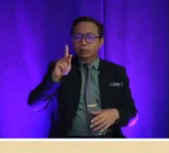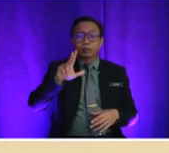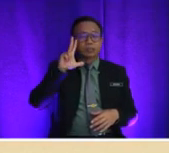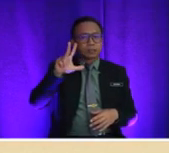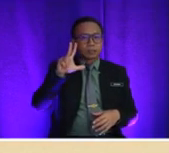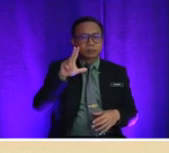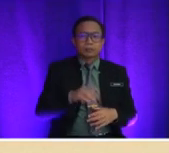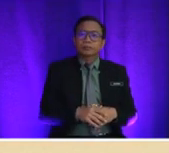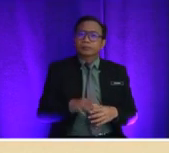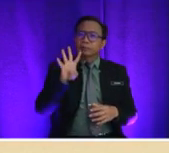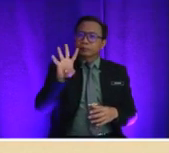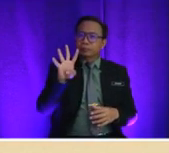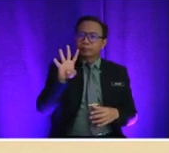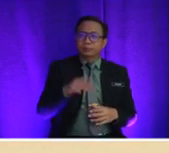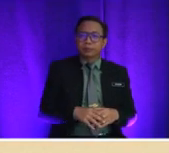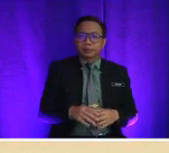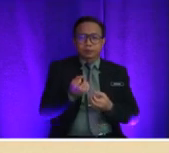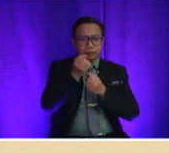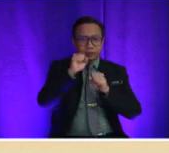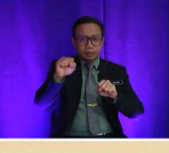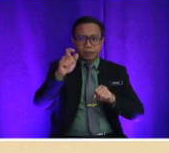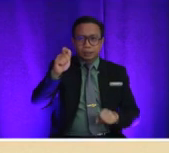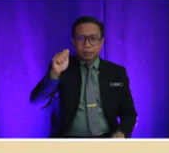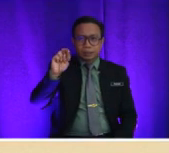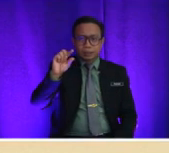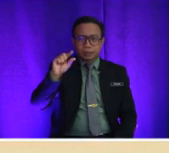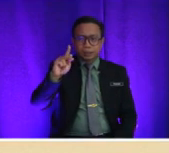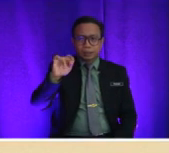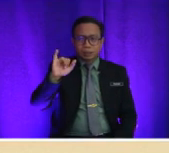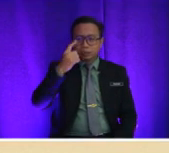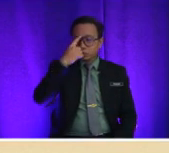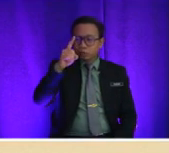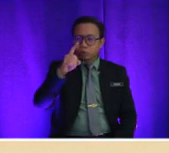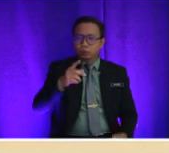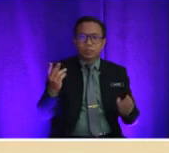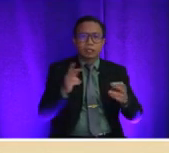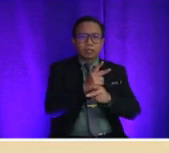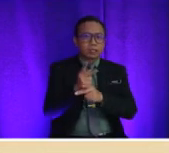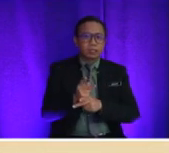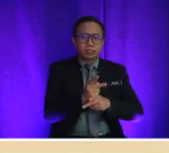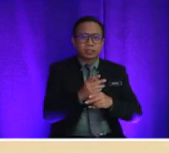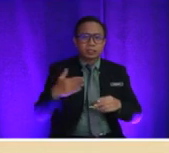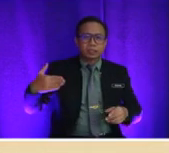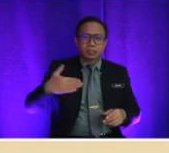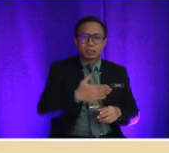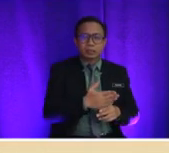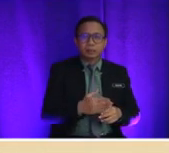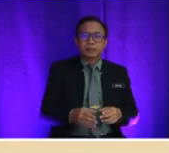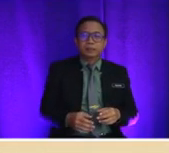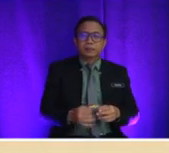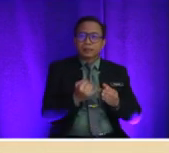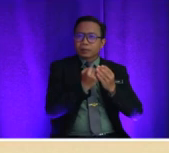tiga yang keempat penyediaan tangki untuk pemeliharaan atau pembiakan ikan yang kelima pembiakan ikan